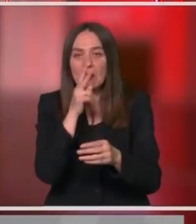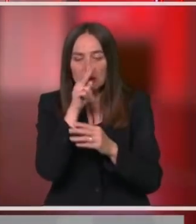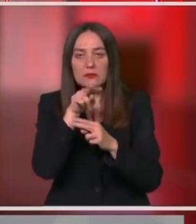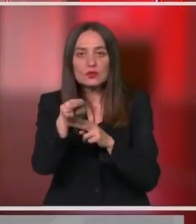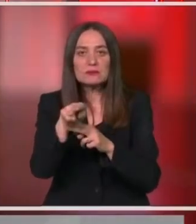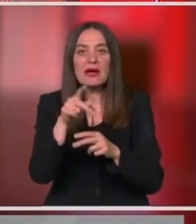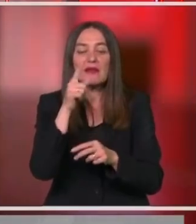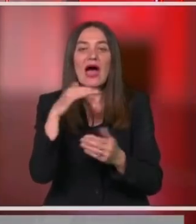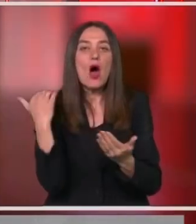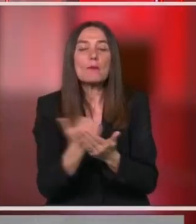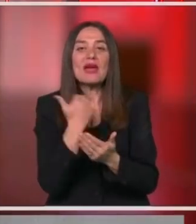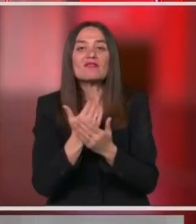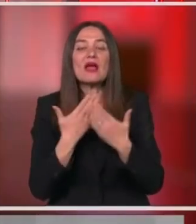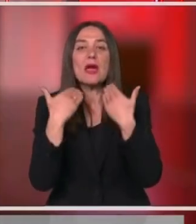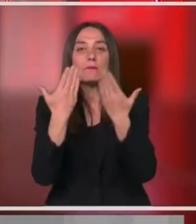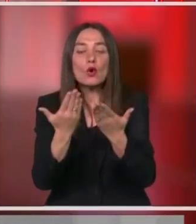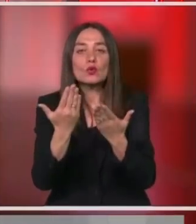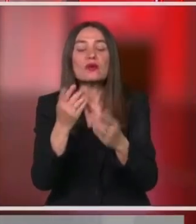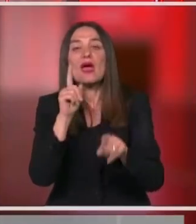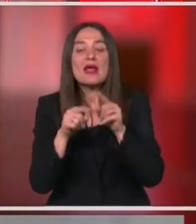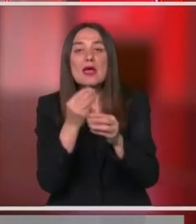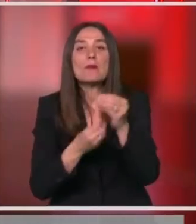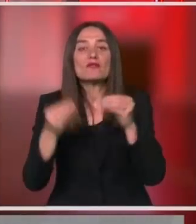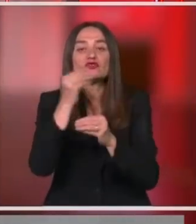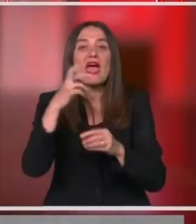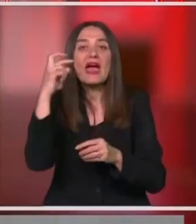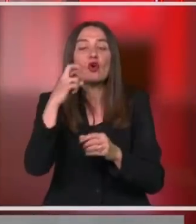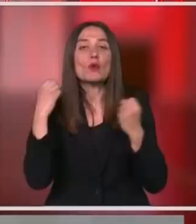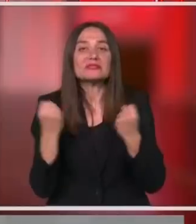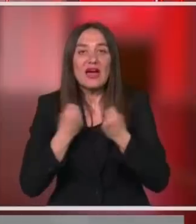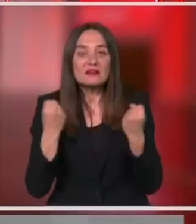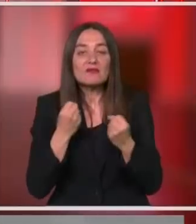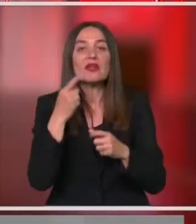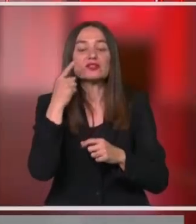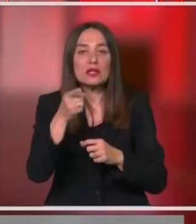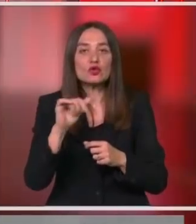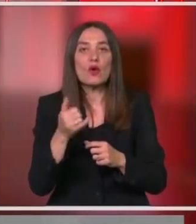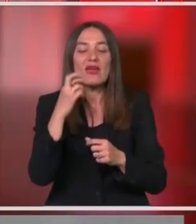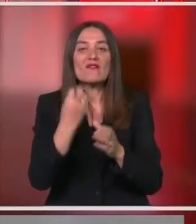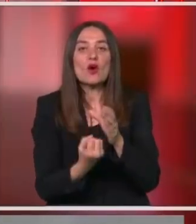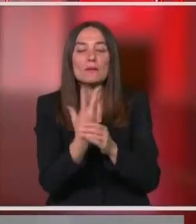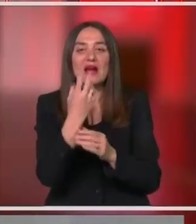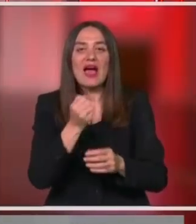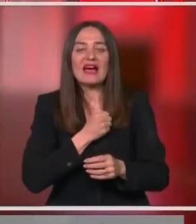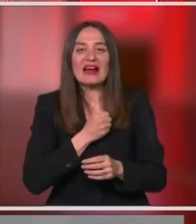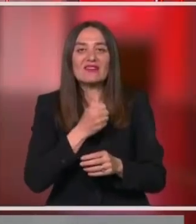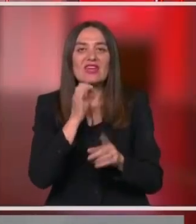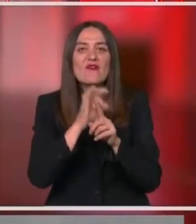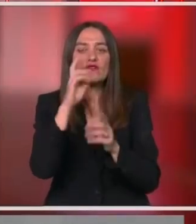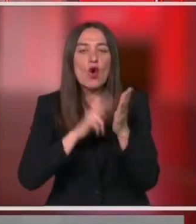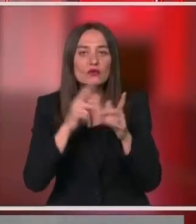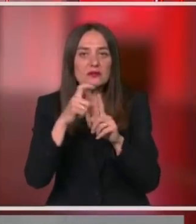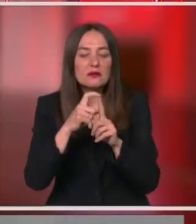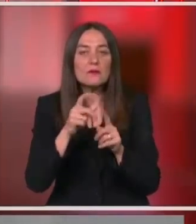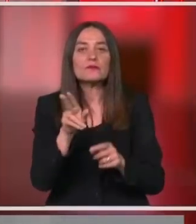na obnavljanje ponude ili povećanje ekonomske aktivnosti, a to je formiranje garantnog fonda koji